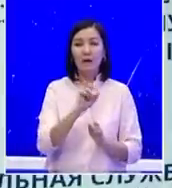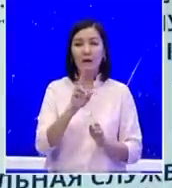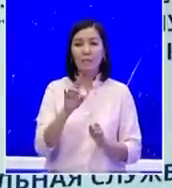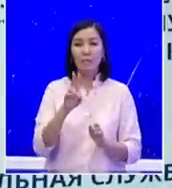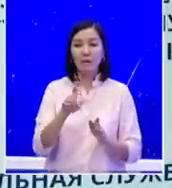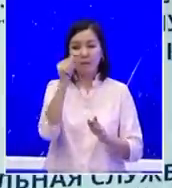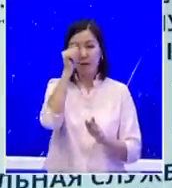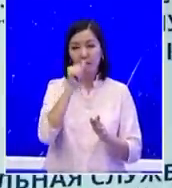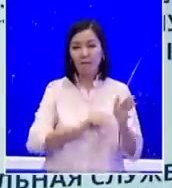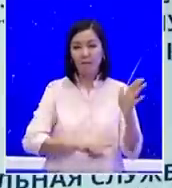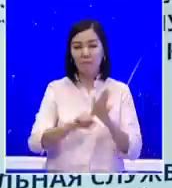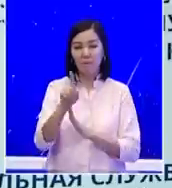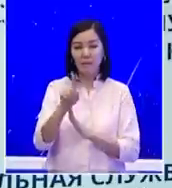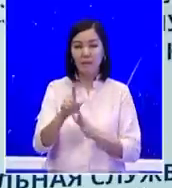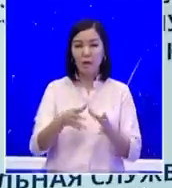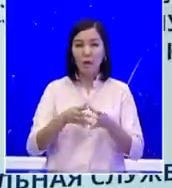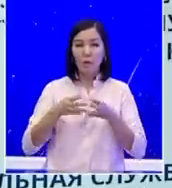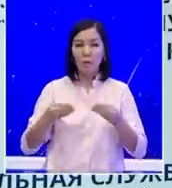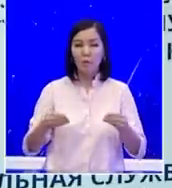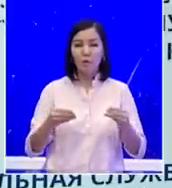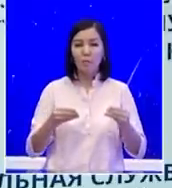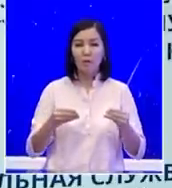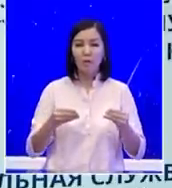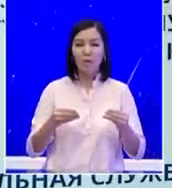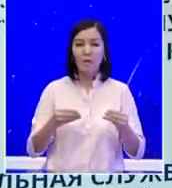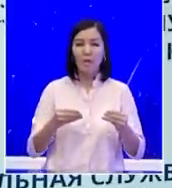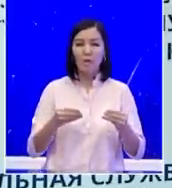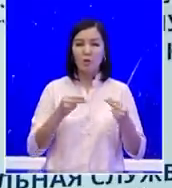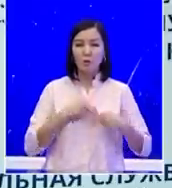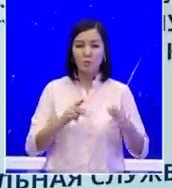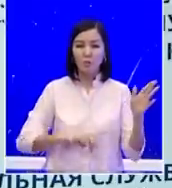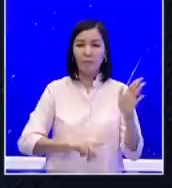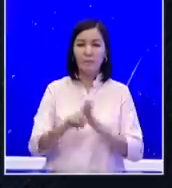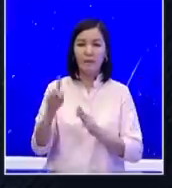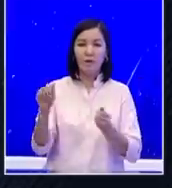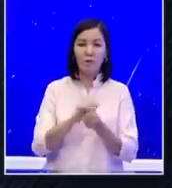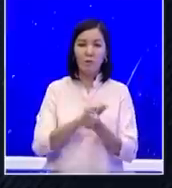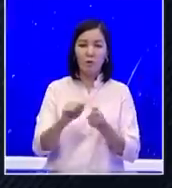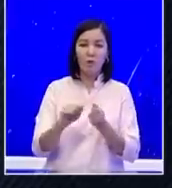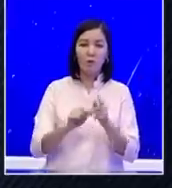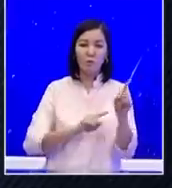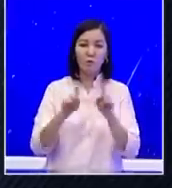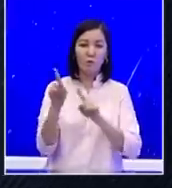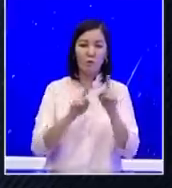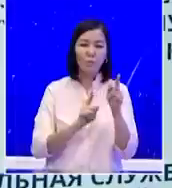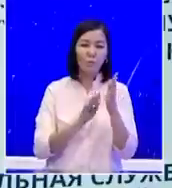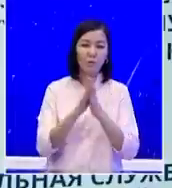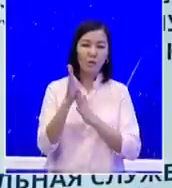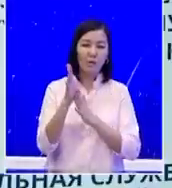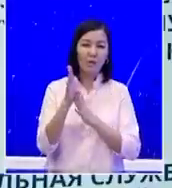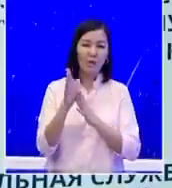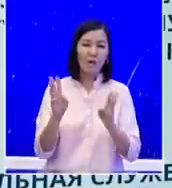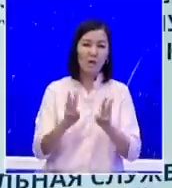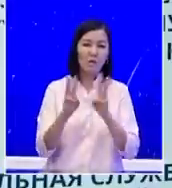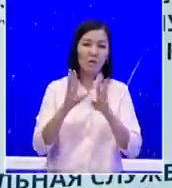Қазір көктемгі жұмыстары ауқаны басталған себептен құрақ шөпті жанады. қаз жаңа режим